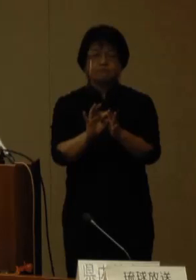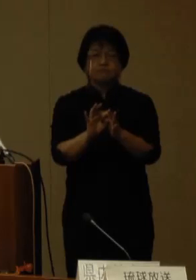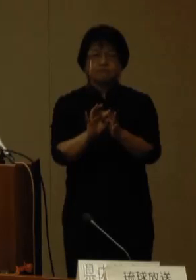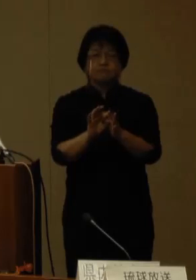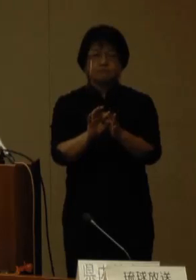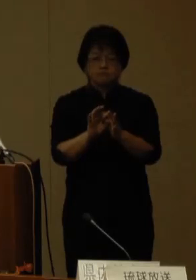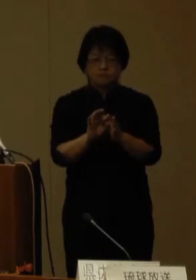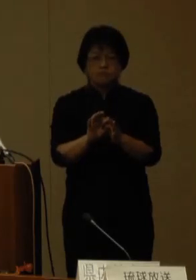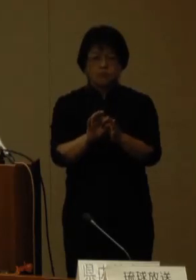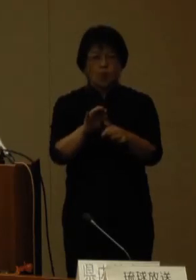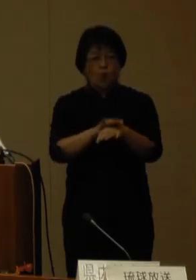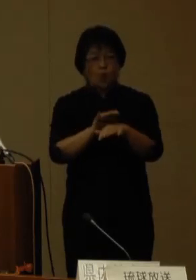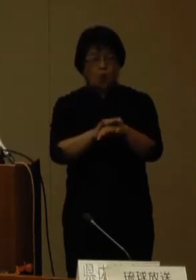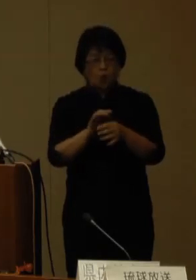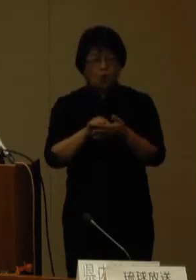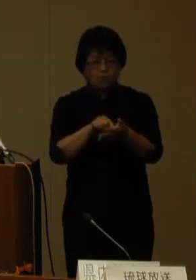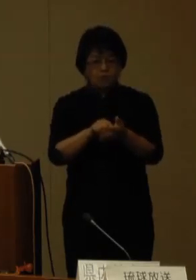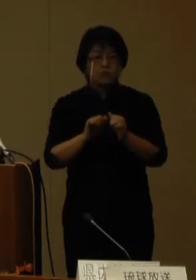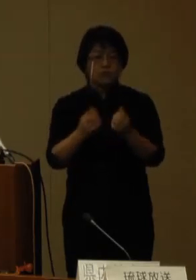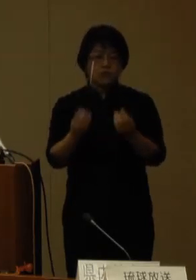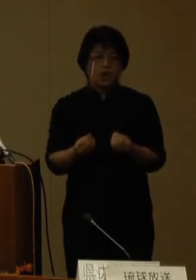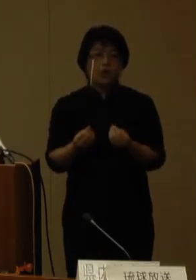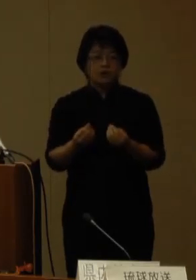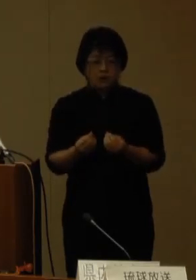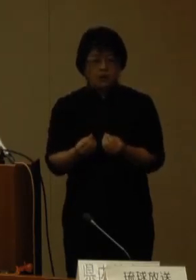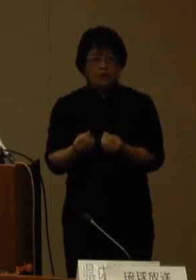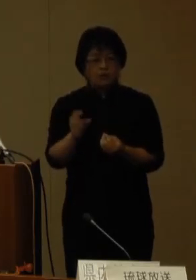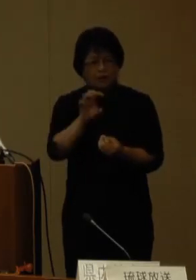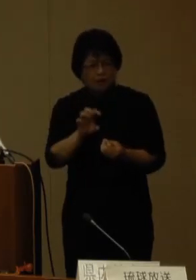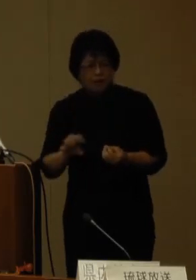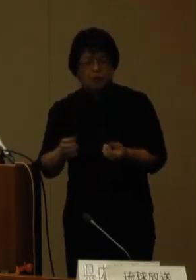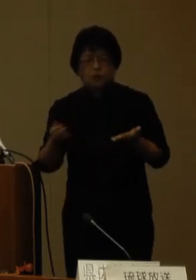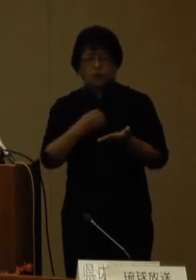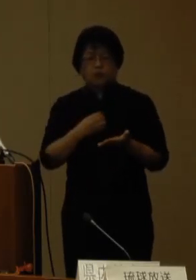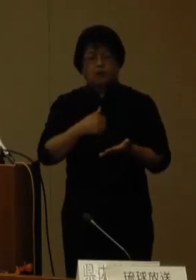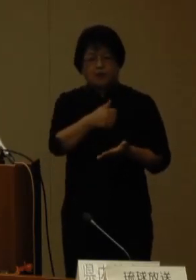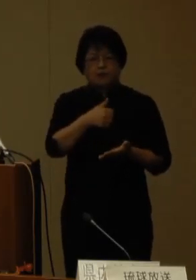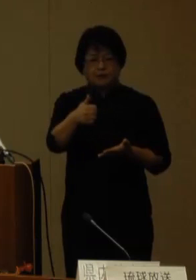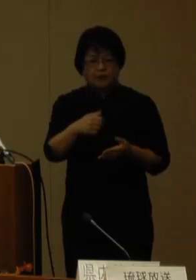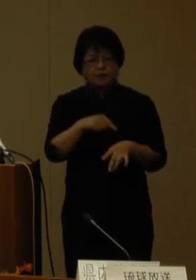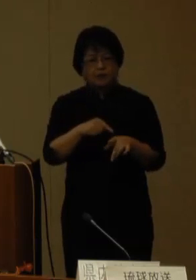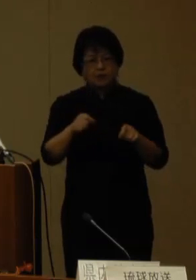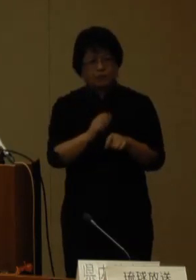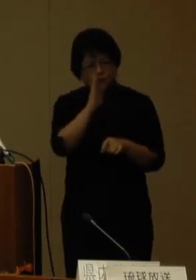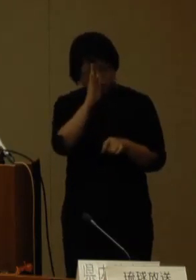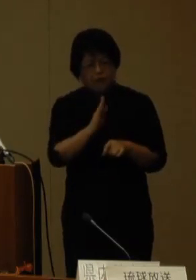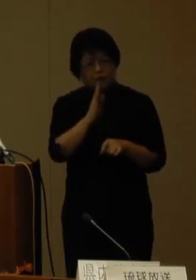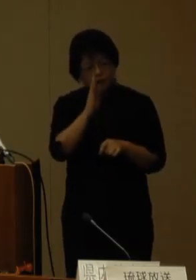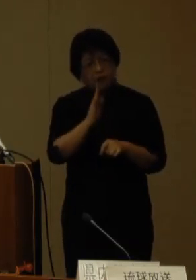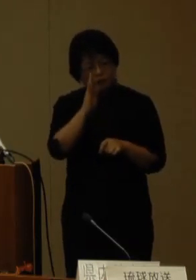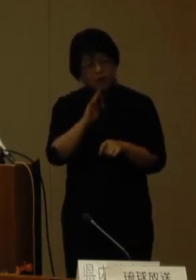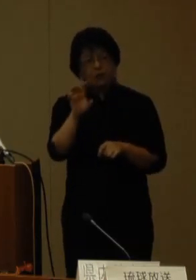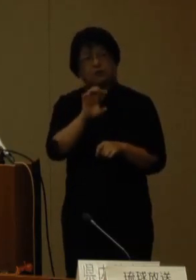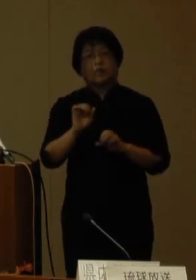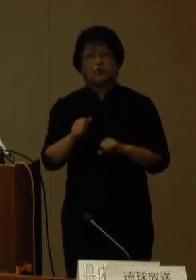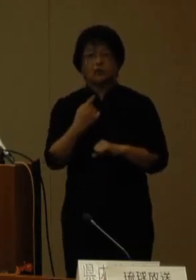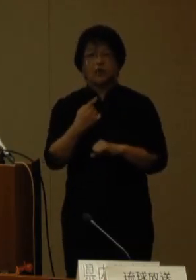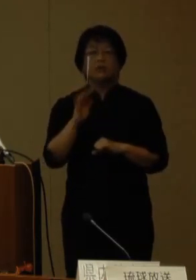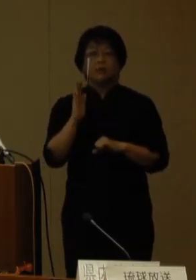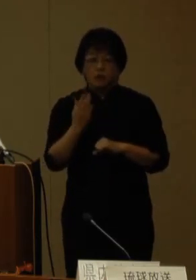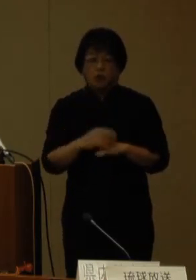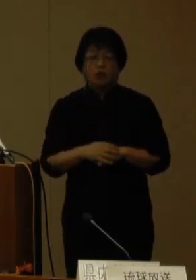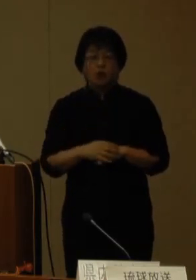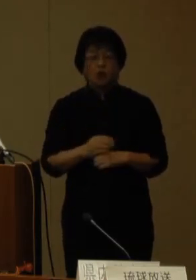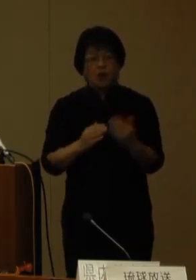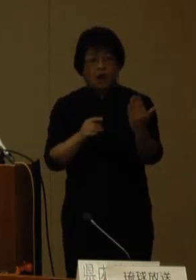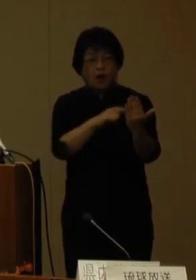きを取らせていただいた。で、何度も職員が行って、ぜひ時短の要請に応じてくださいということでしたが、まあ、先